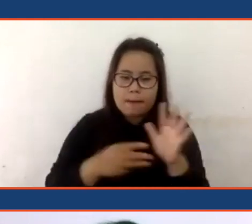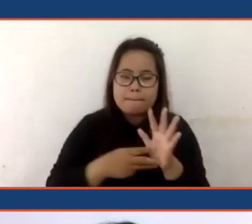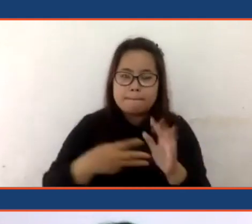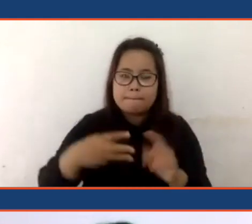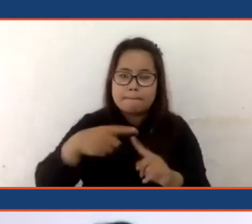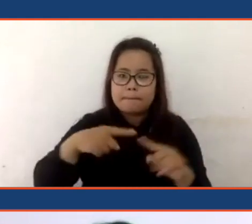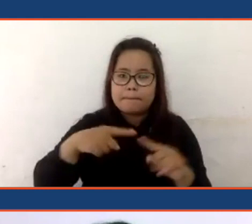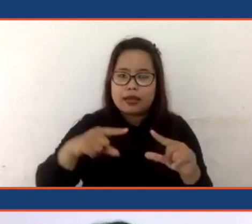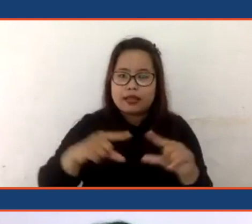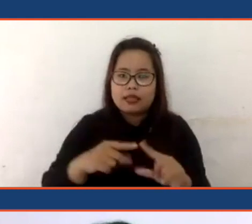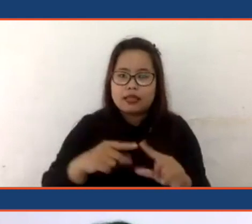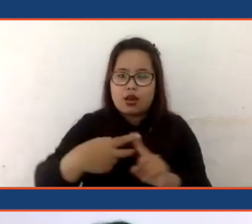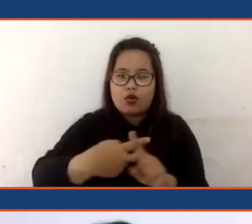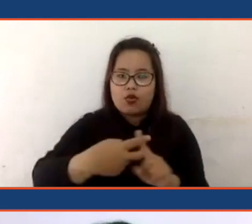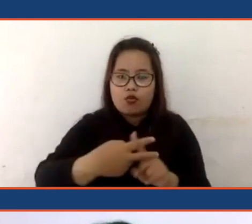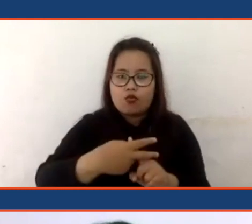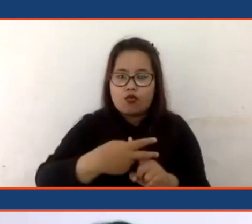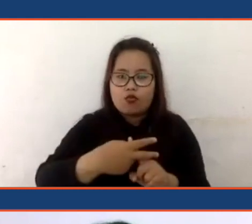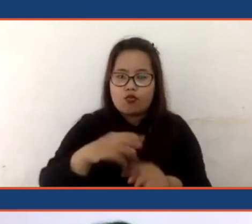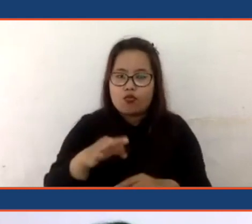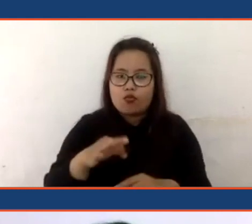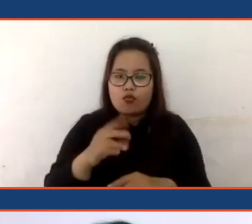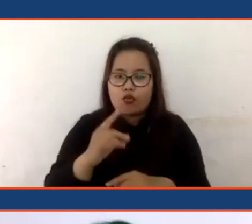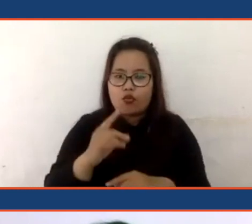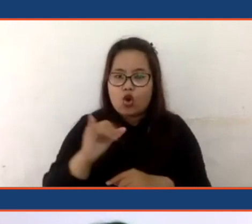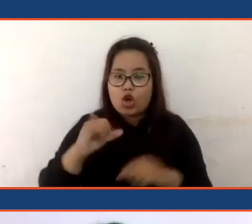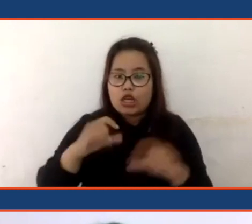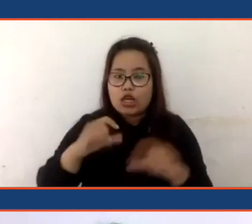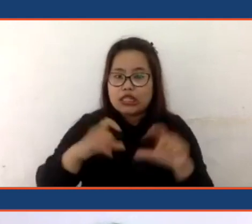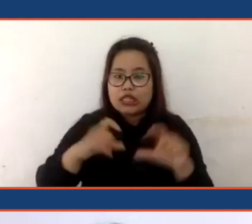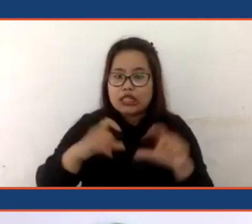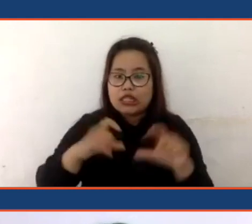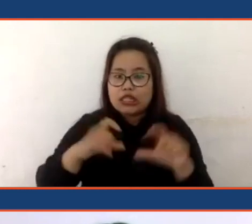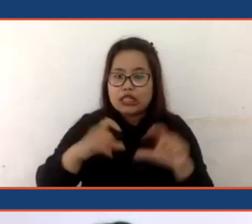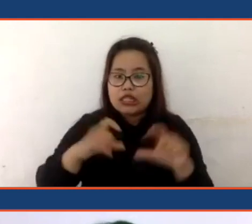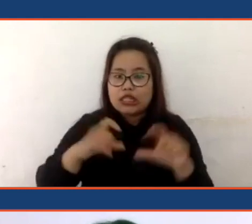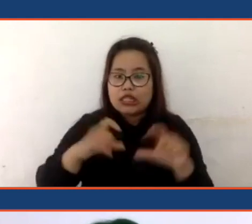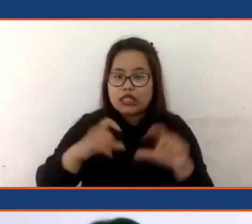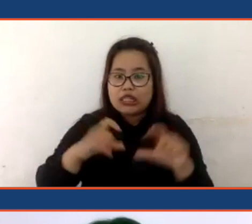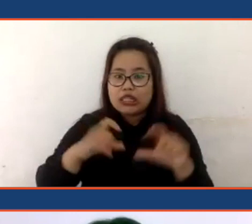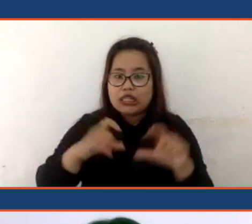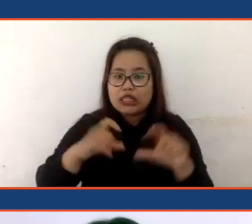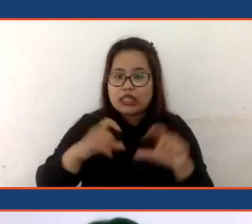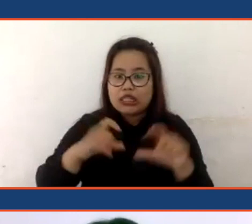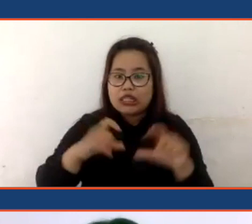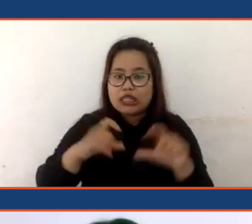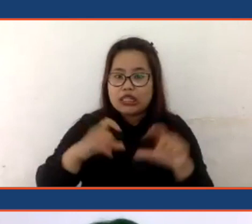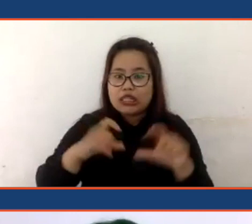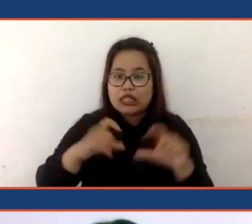ini am cerita ini dapat di dialami